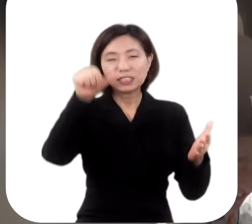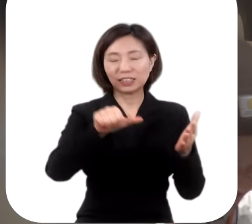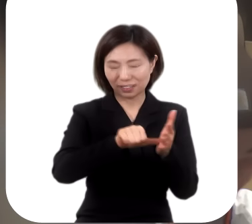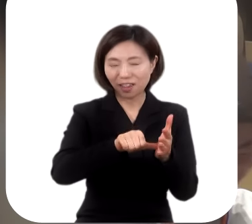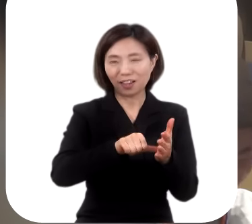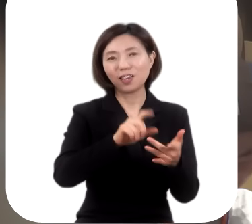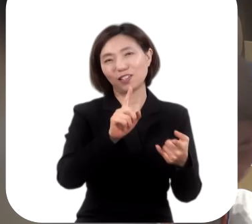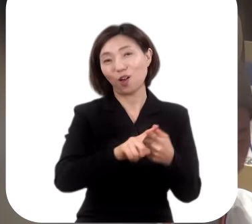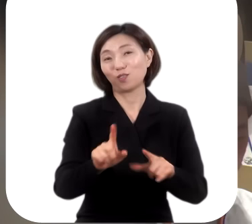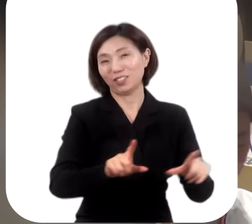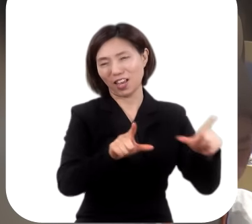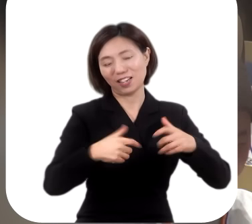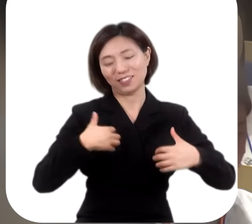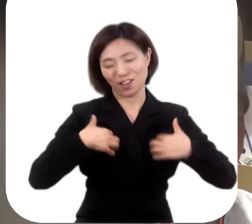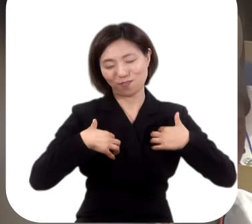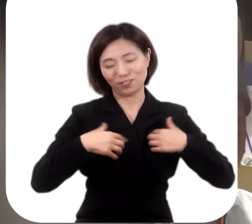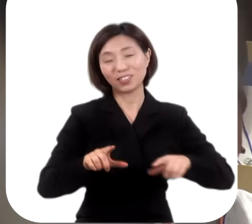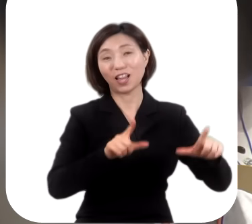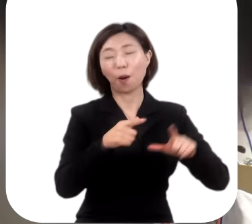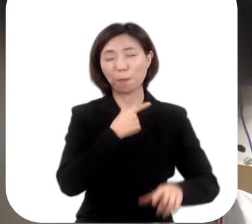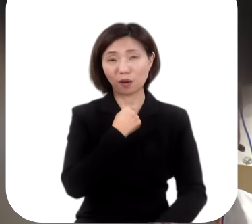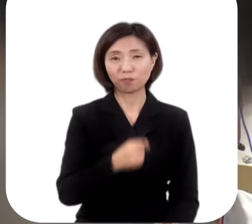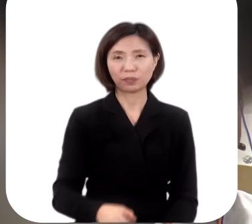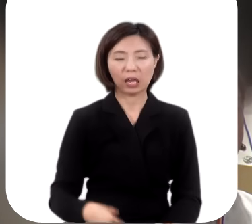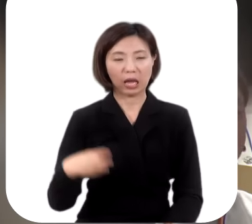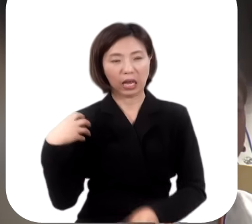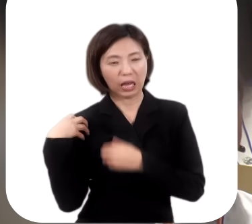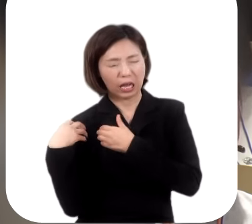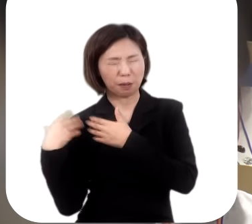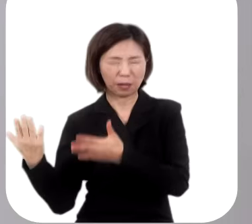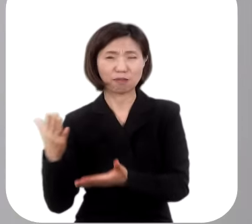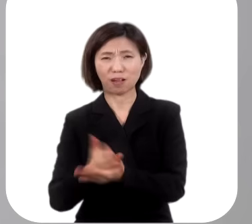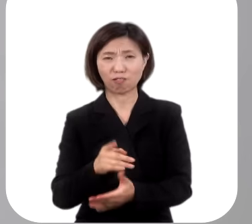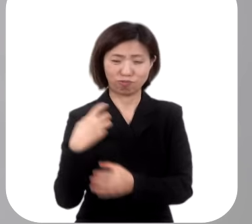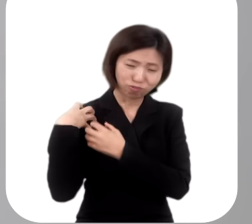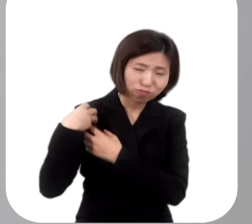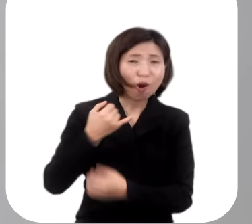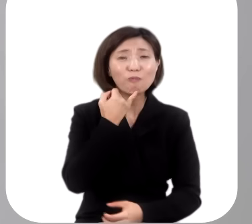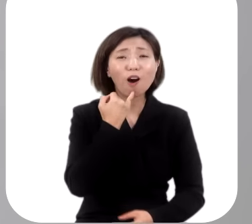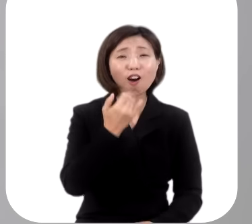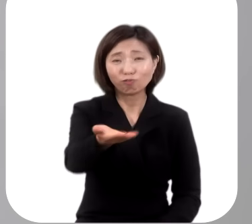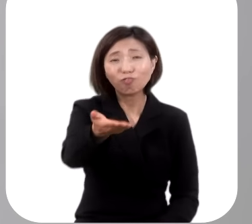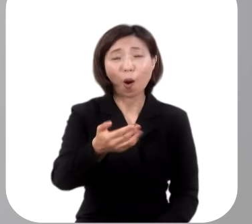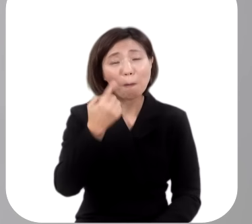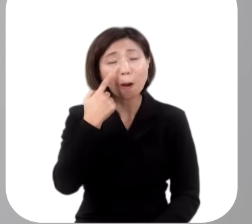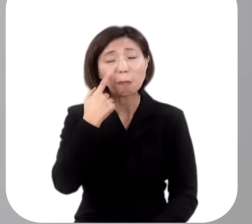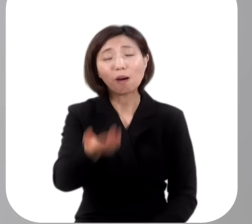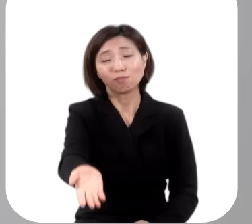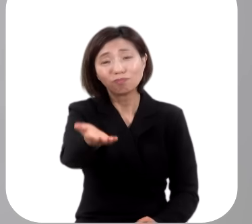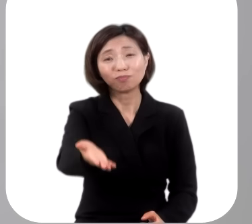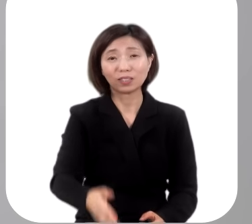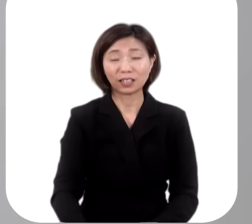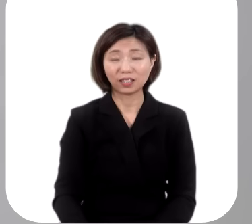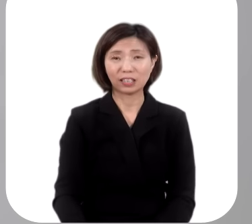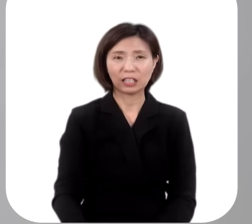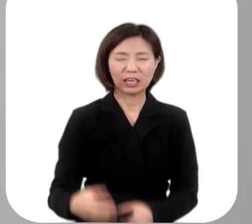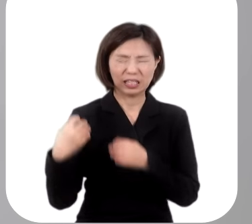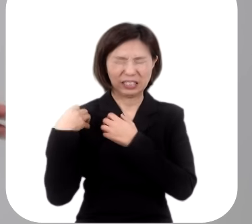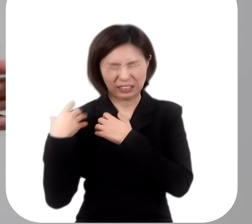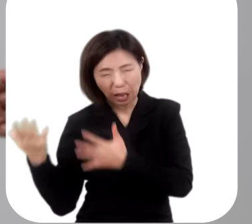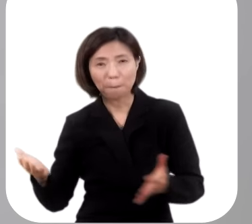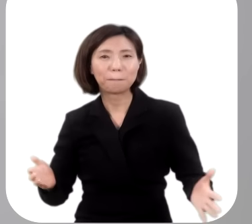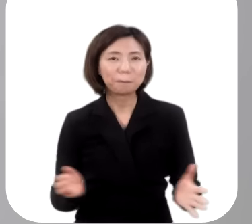저희 인생을 좀 즐겁게 살렵니다. 또 내려놓고 그래? 아직도 네. 들고 있나? 아닙니다. 아닙니다. 이제